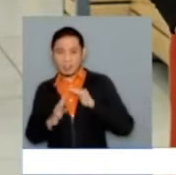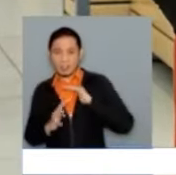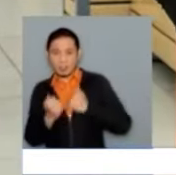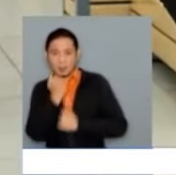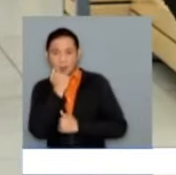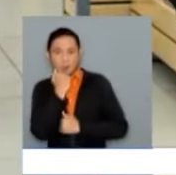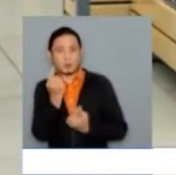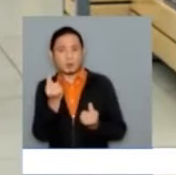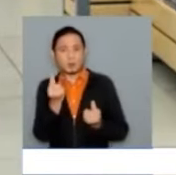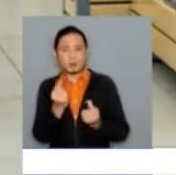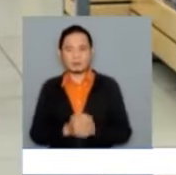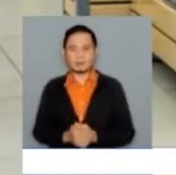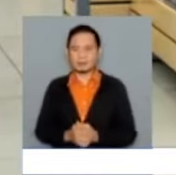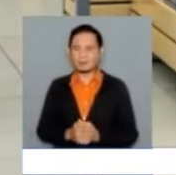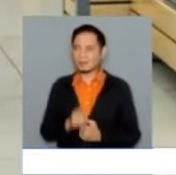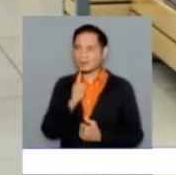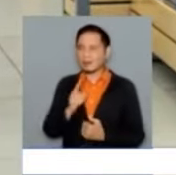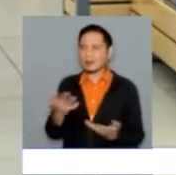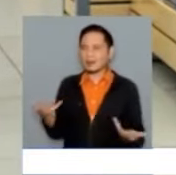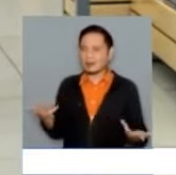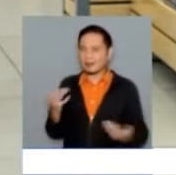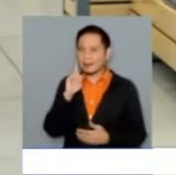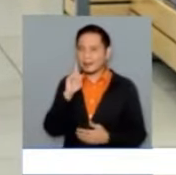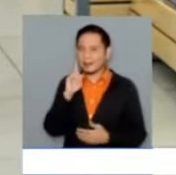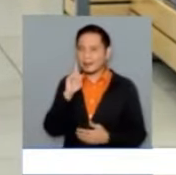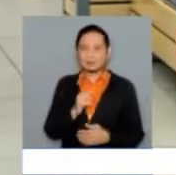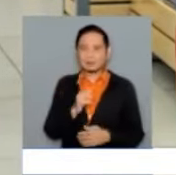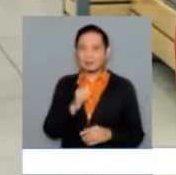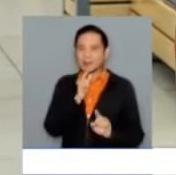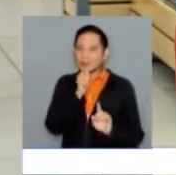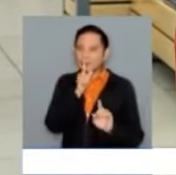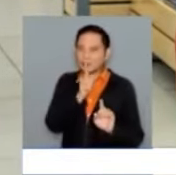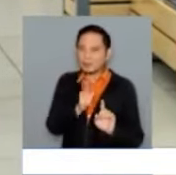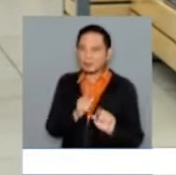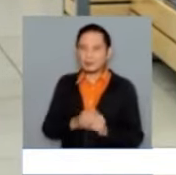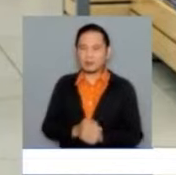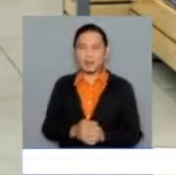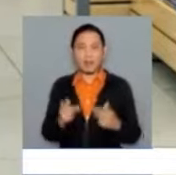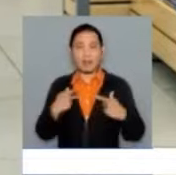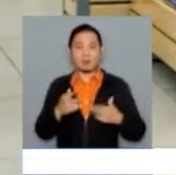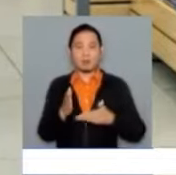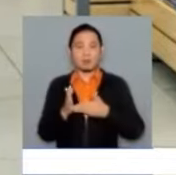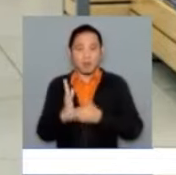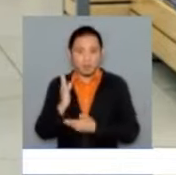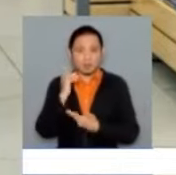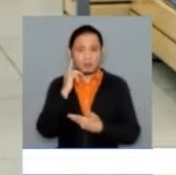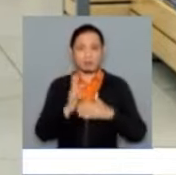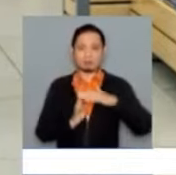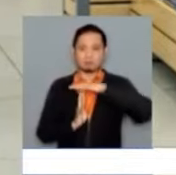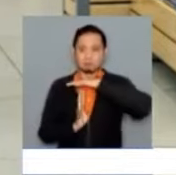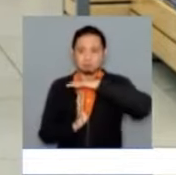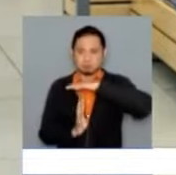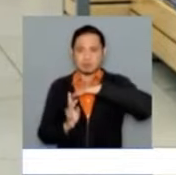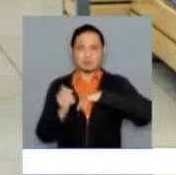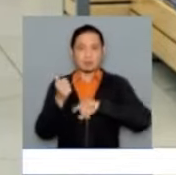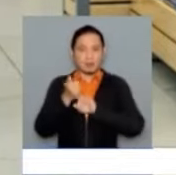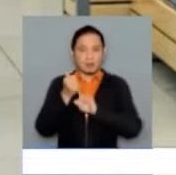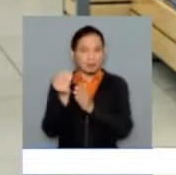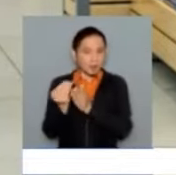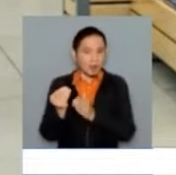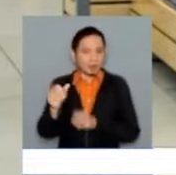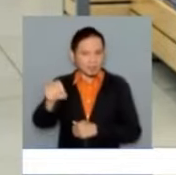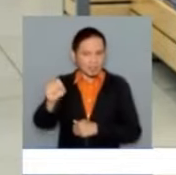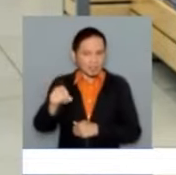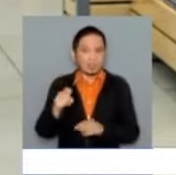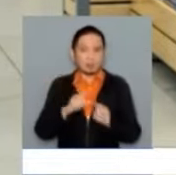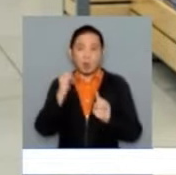ba? Siyempre, hindi totoo yan, no? Although maraming karapatan ng isang customer bilang isang consumer, hindi naman palaging